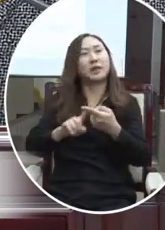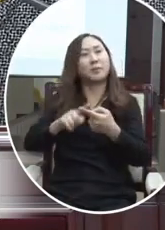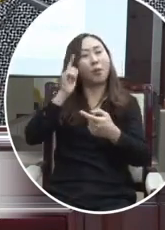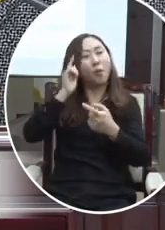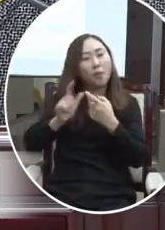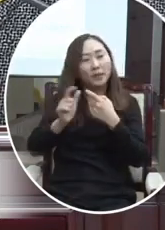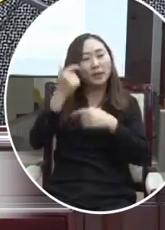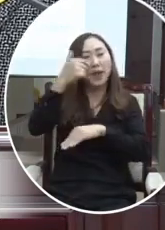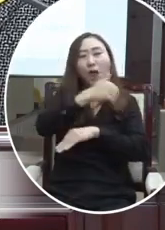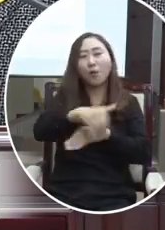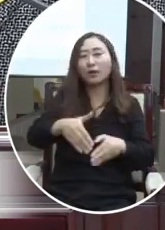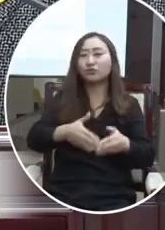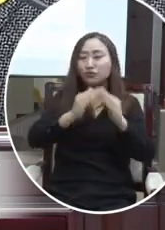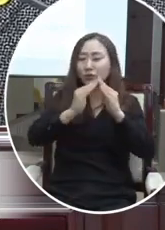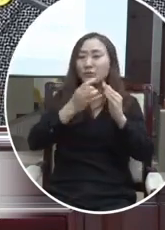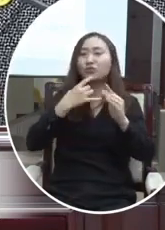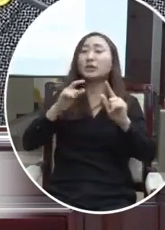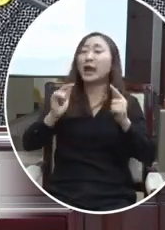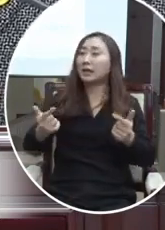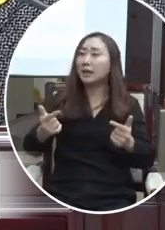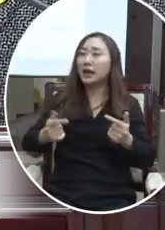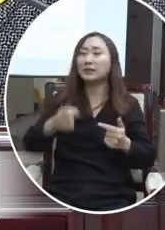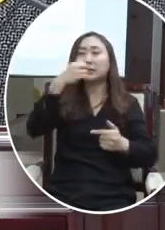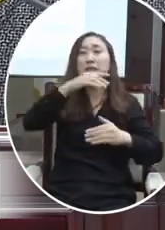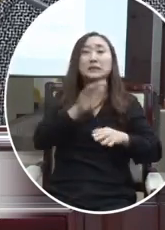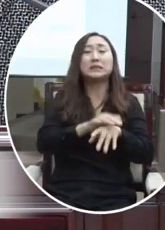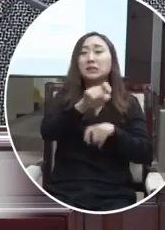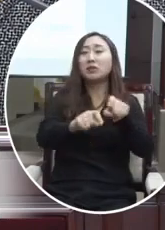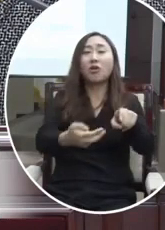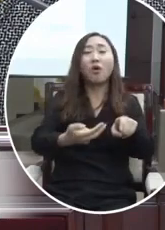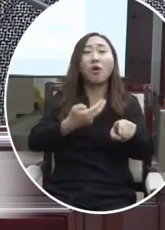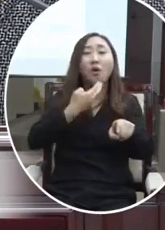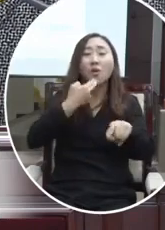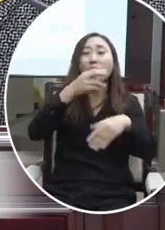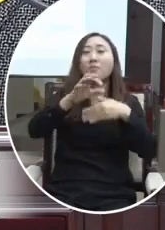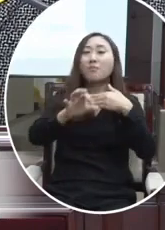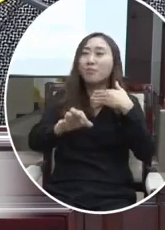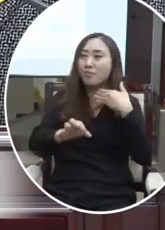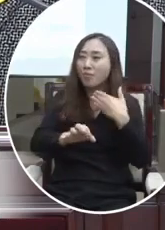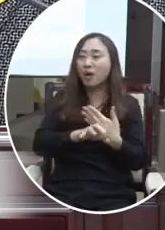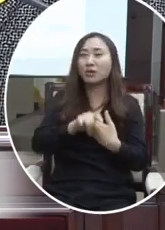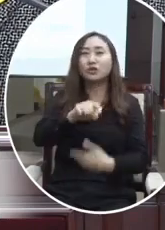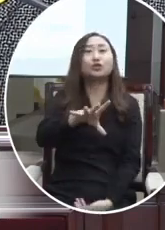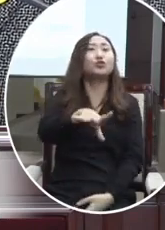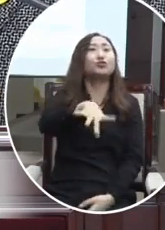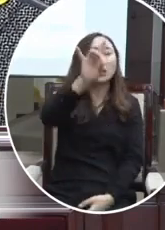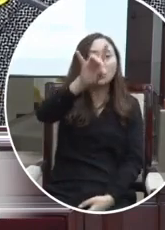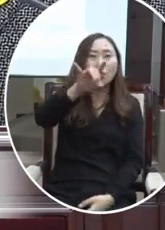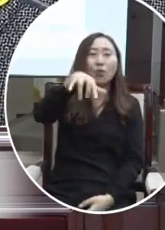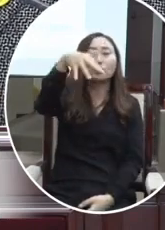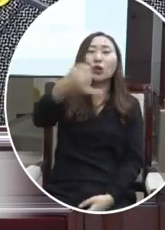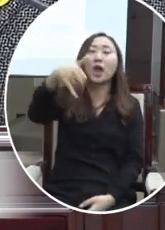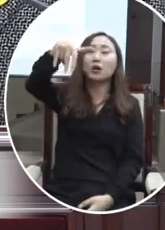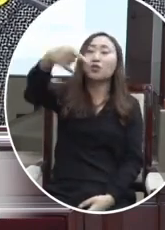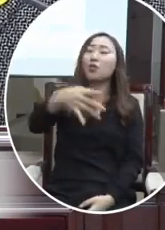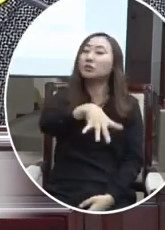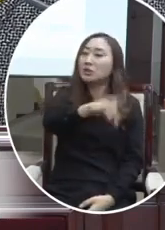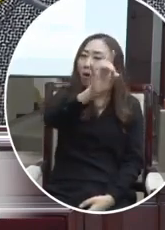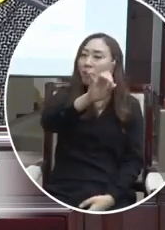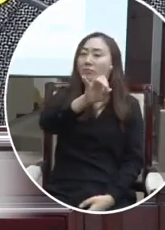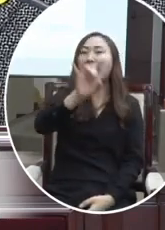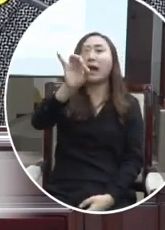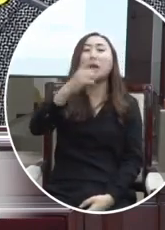고민, 계획 수립뿐만 아니라 실천을 하지 않는다면 저희가 최초 유일에만 집착하는 것처럼 보일 수